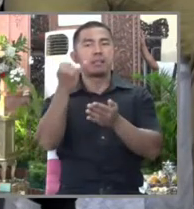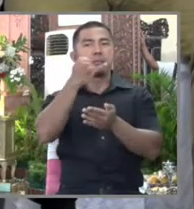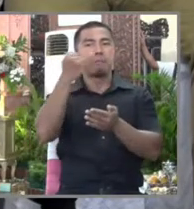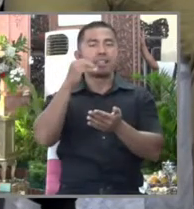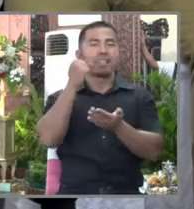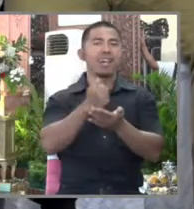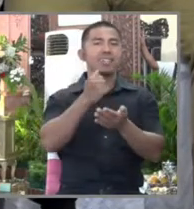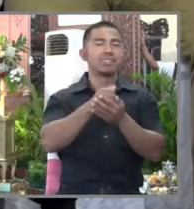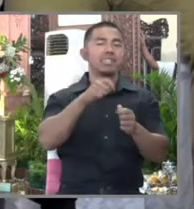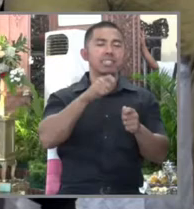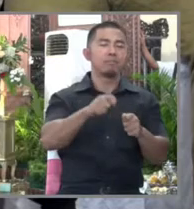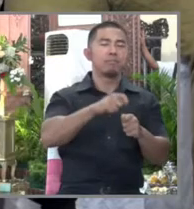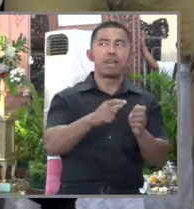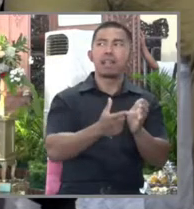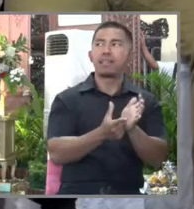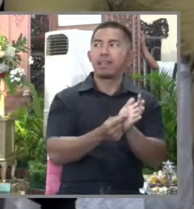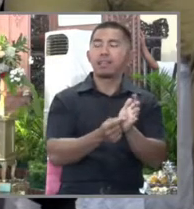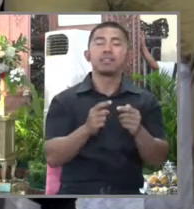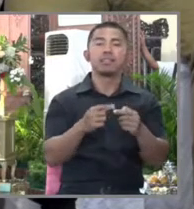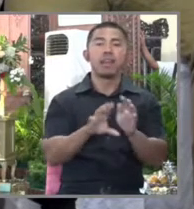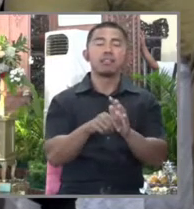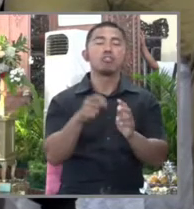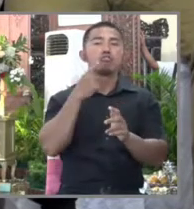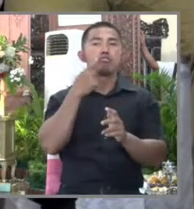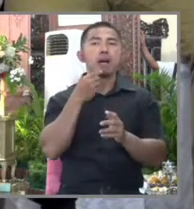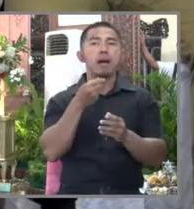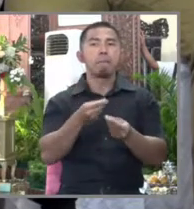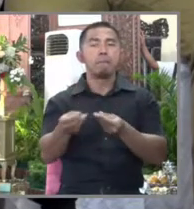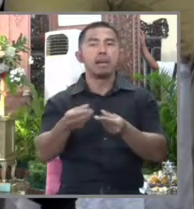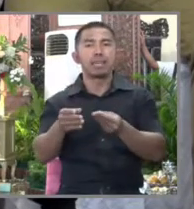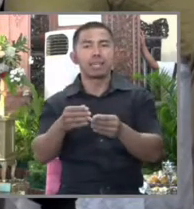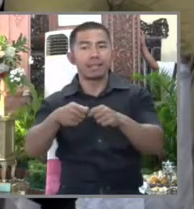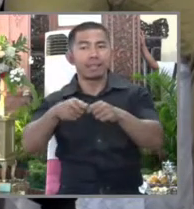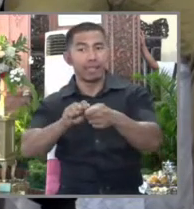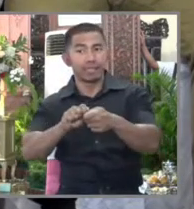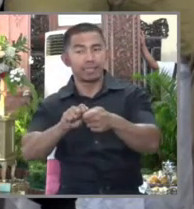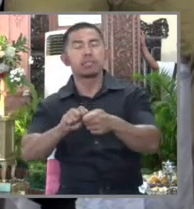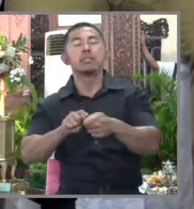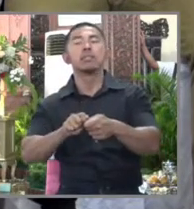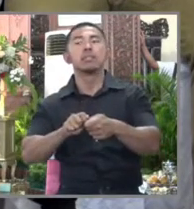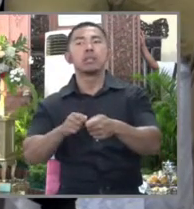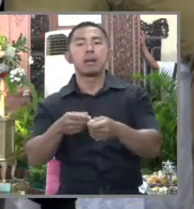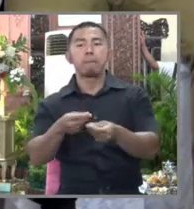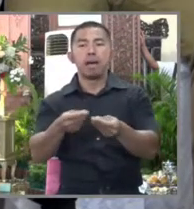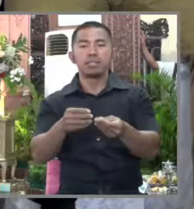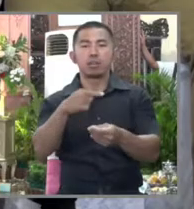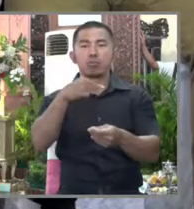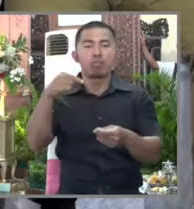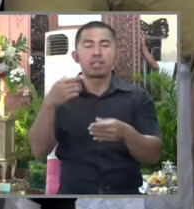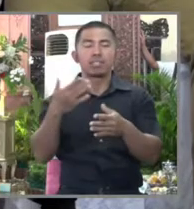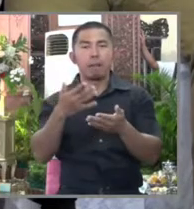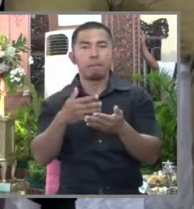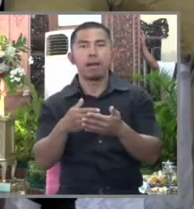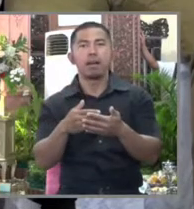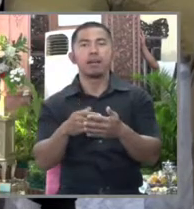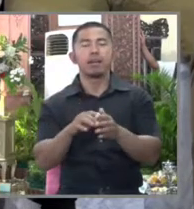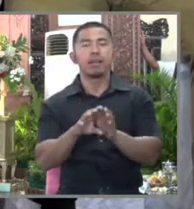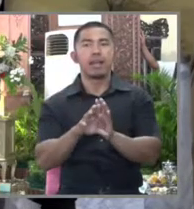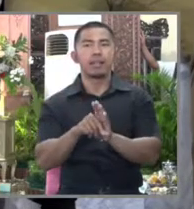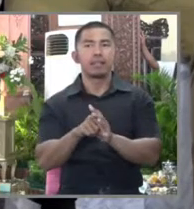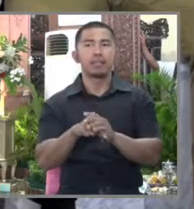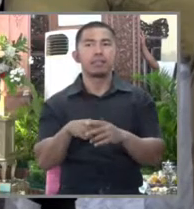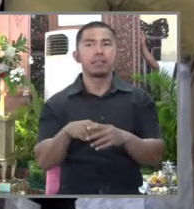Jeporo tadi. Nanti kita coba pasarkan, kita coba tes ke pasar, kurangnya apa, ada masukan, oh